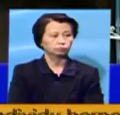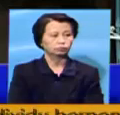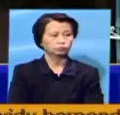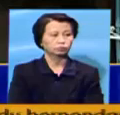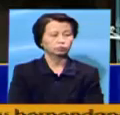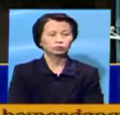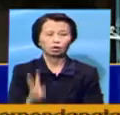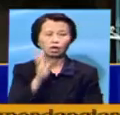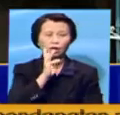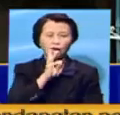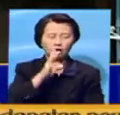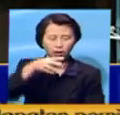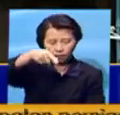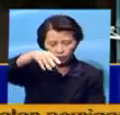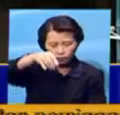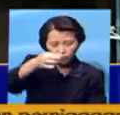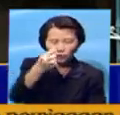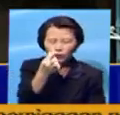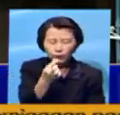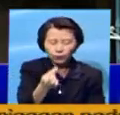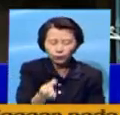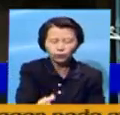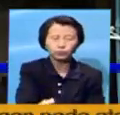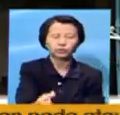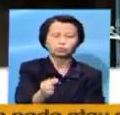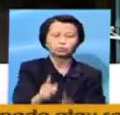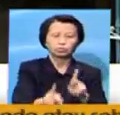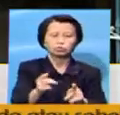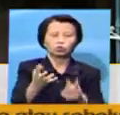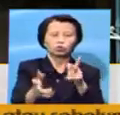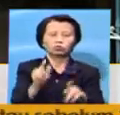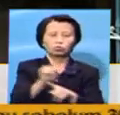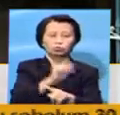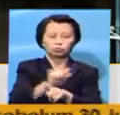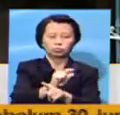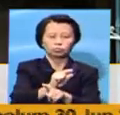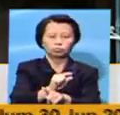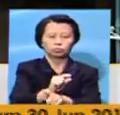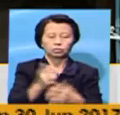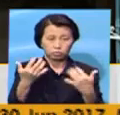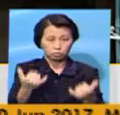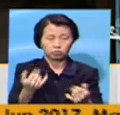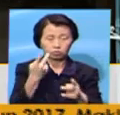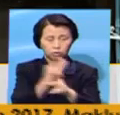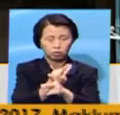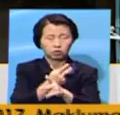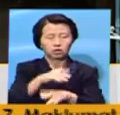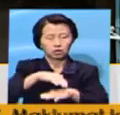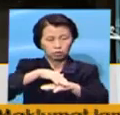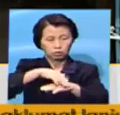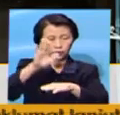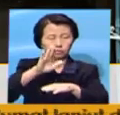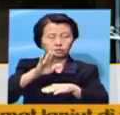pakai jadi lambat sikites kali in Saya rasa melebihi